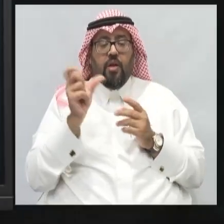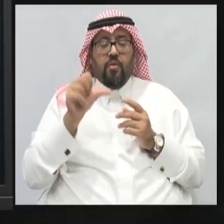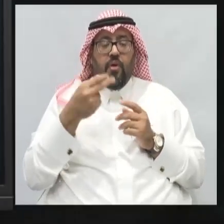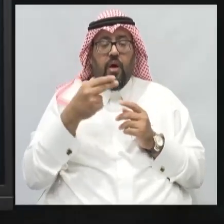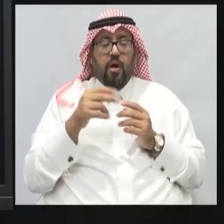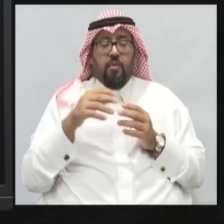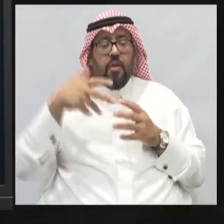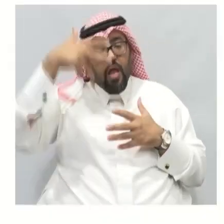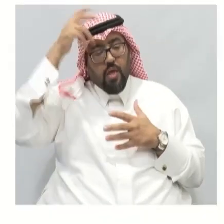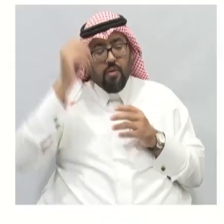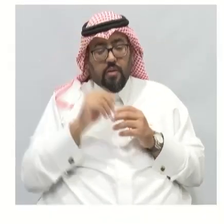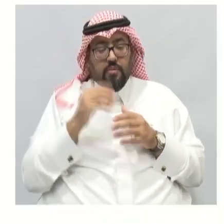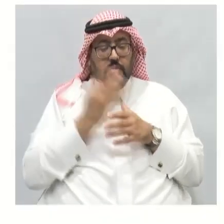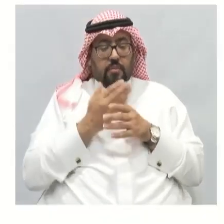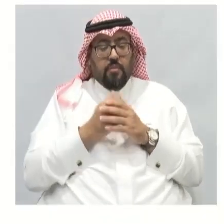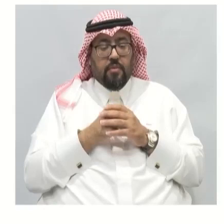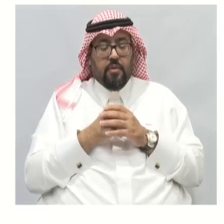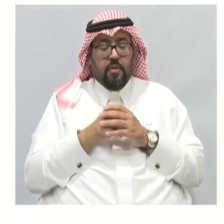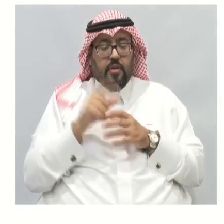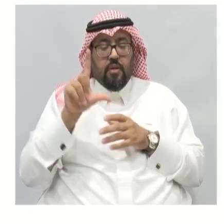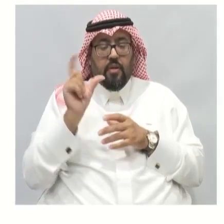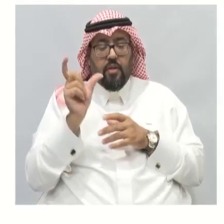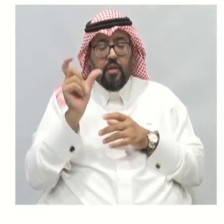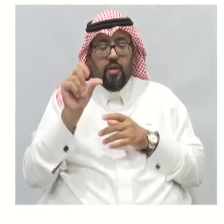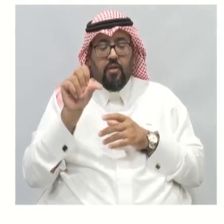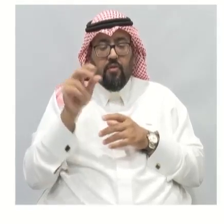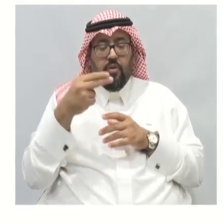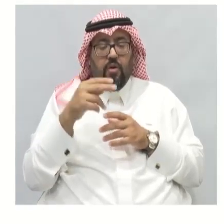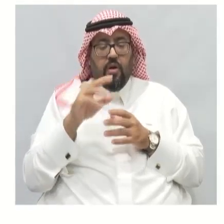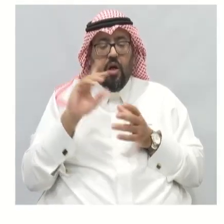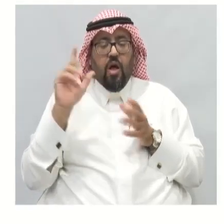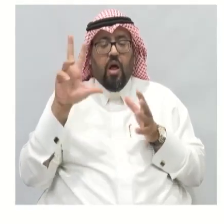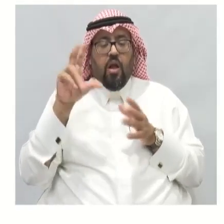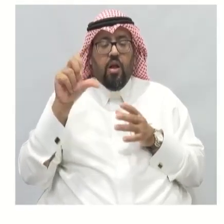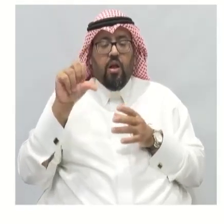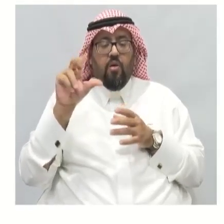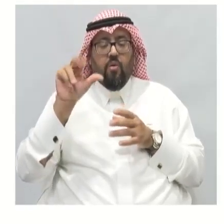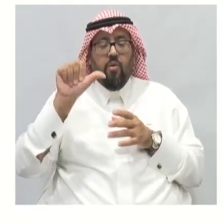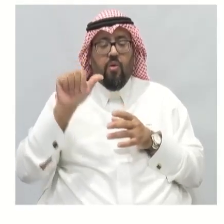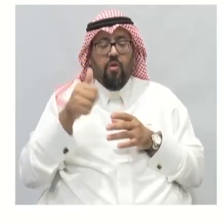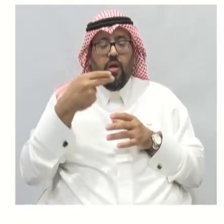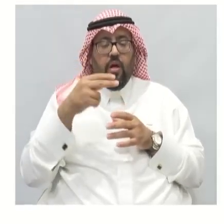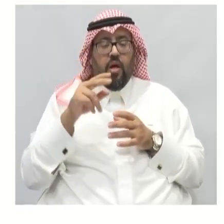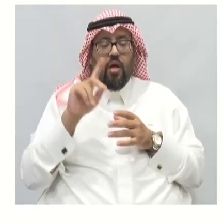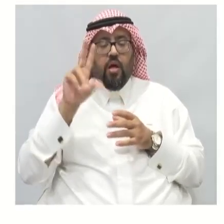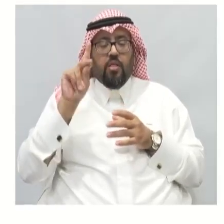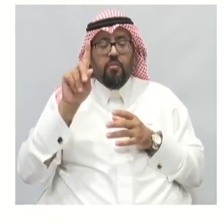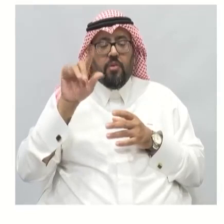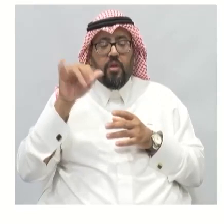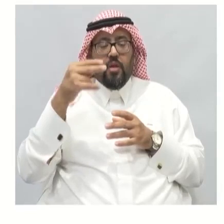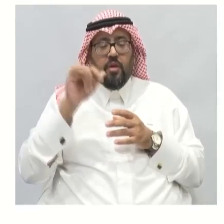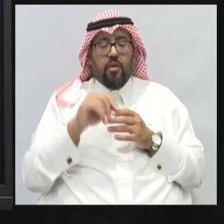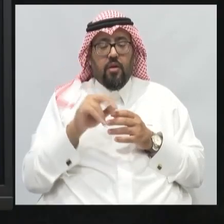نتيجه ماذا احسنتم لتنوع الاوضاع الطبيعيه فيها الولايات